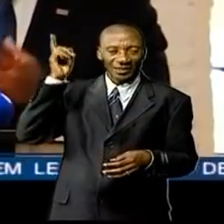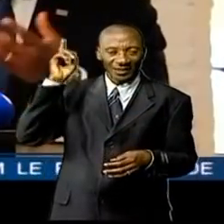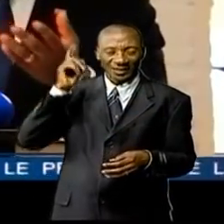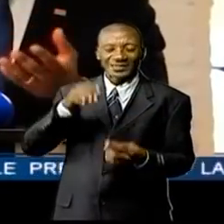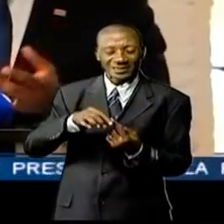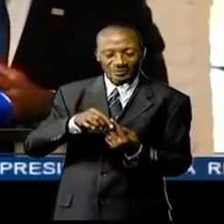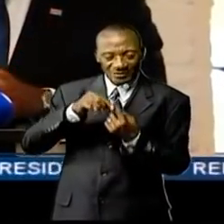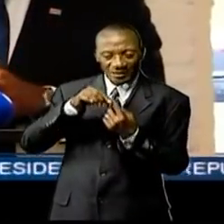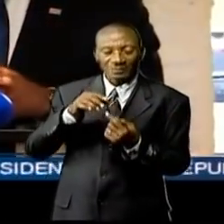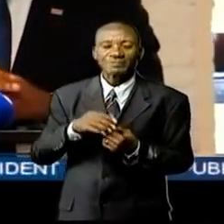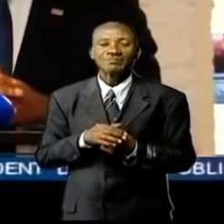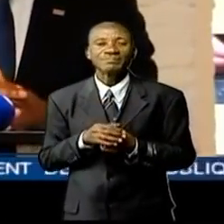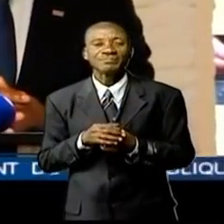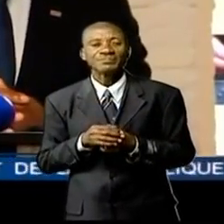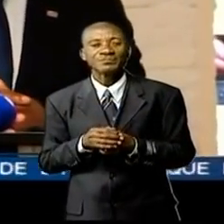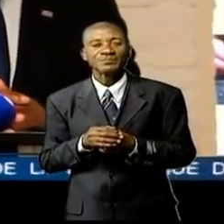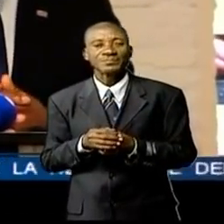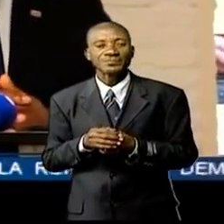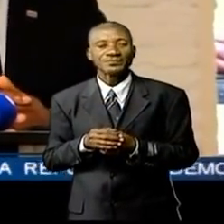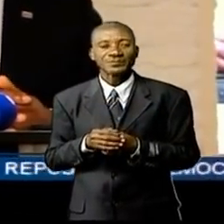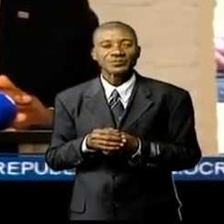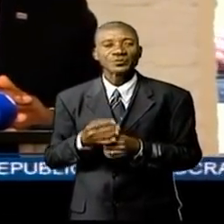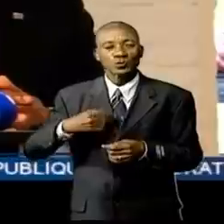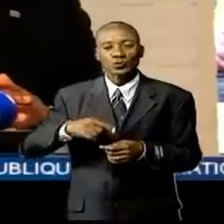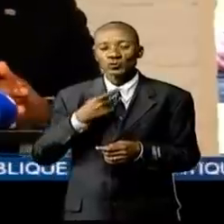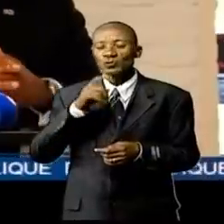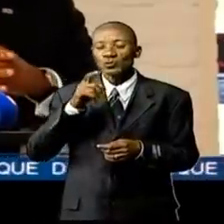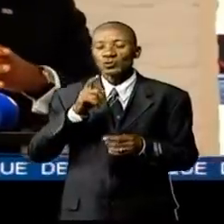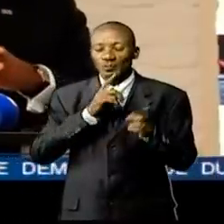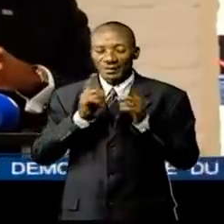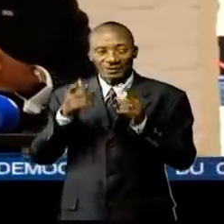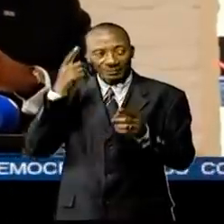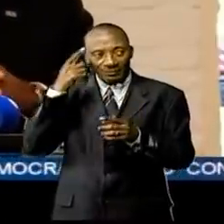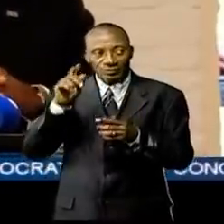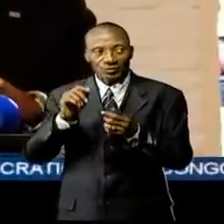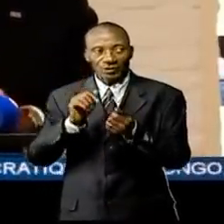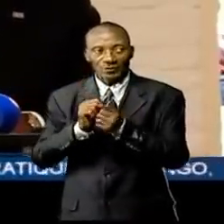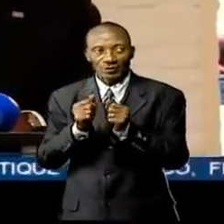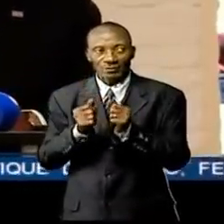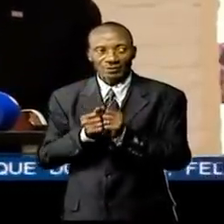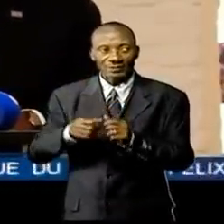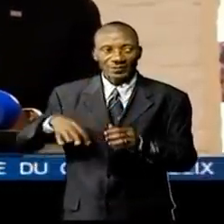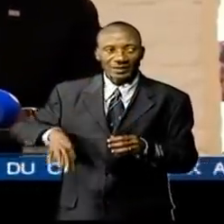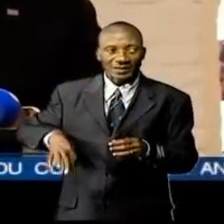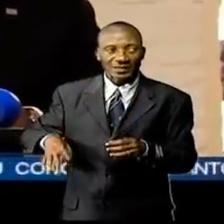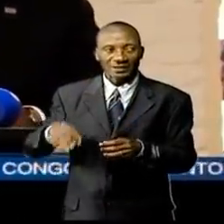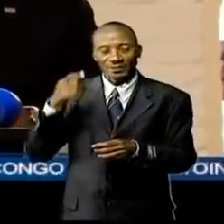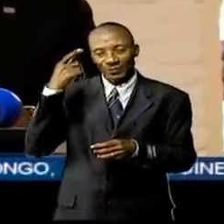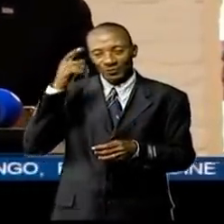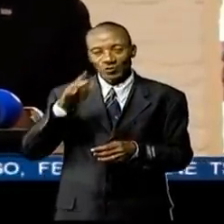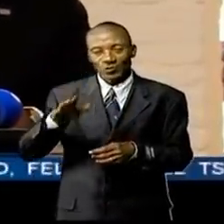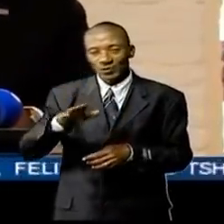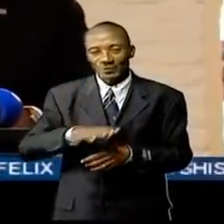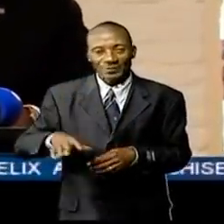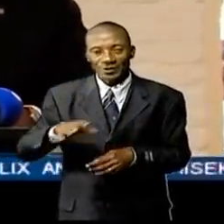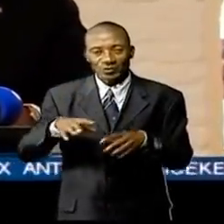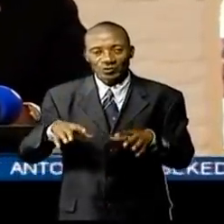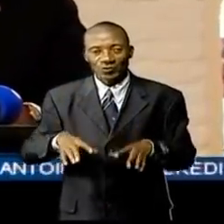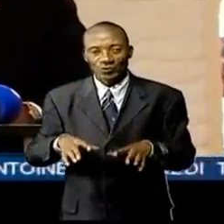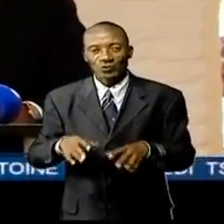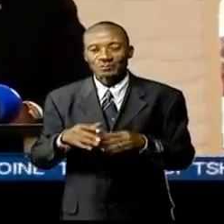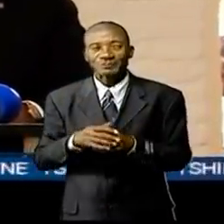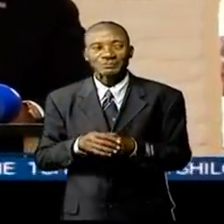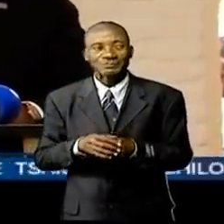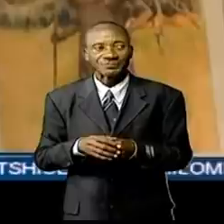de montrer que sur une question d'intérêt, en tout cas pour la République démocratique du Congo, en ce qui concerne